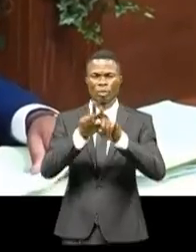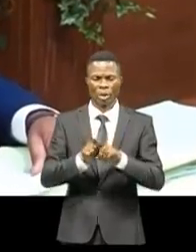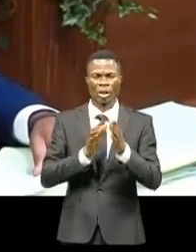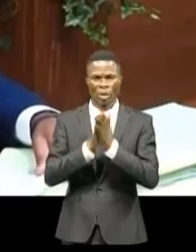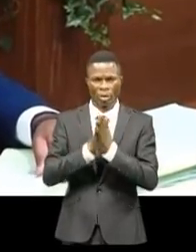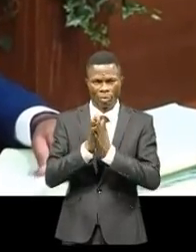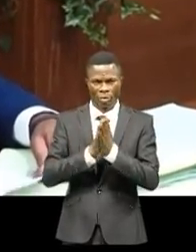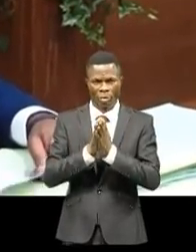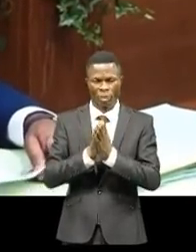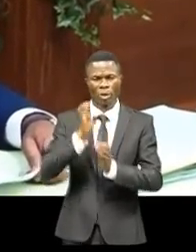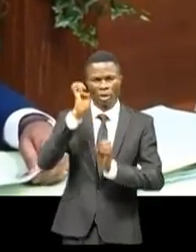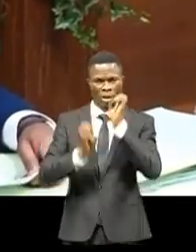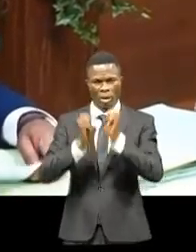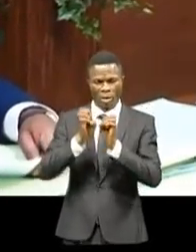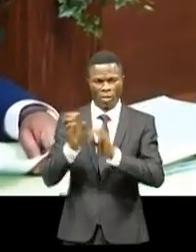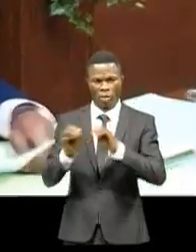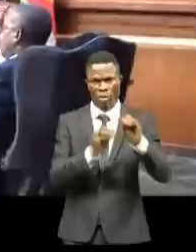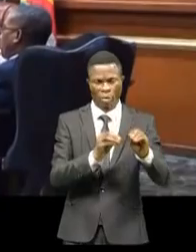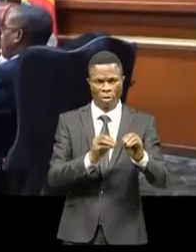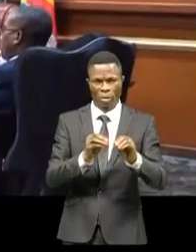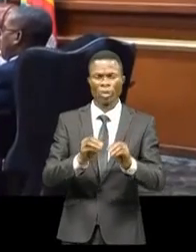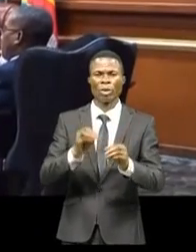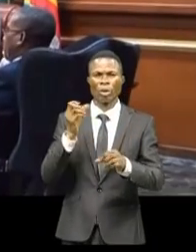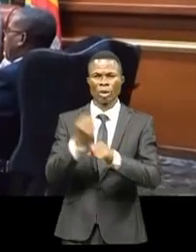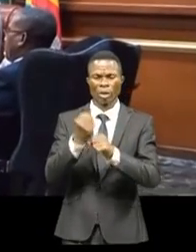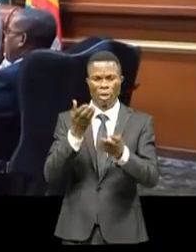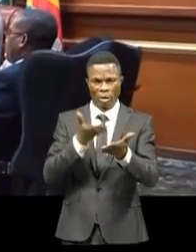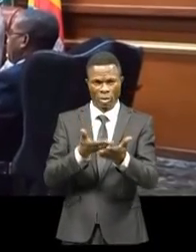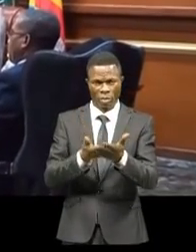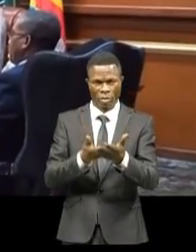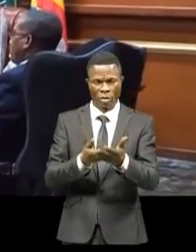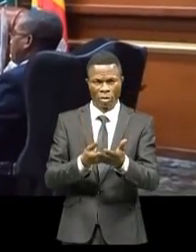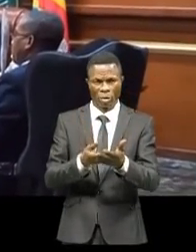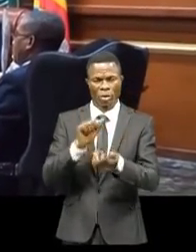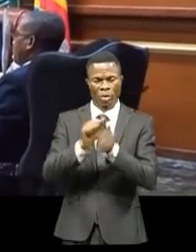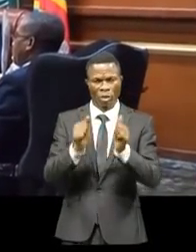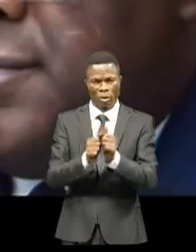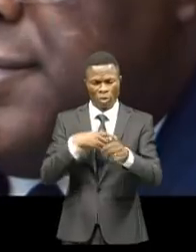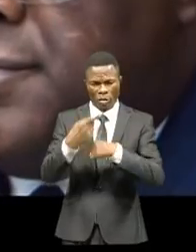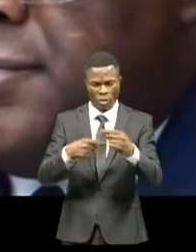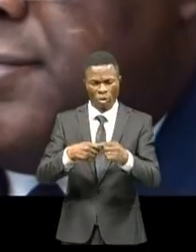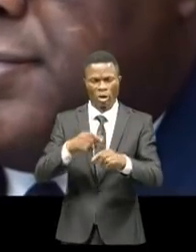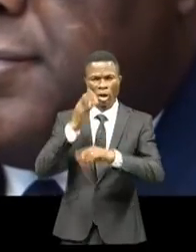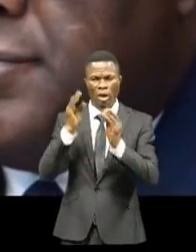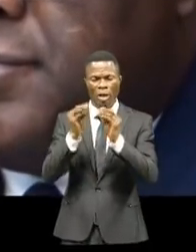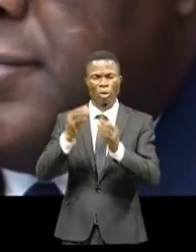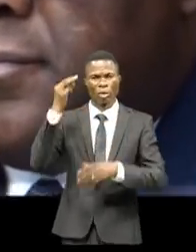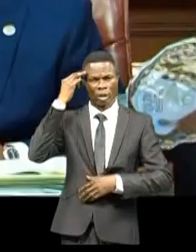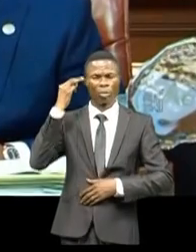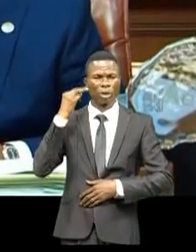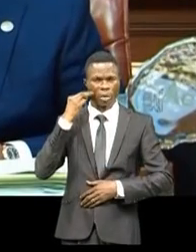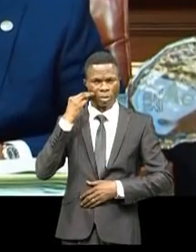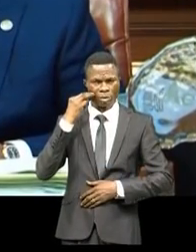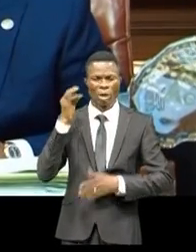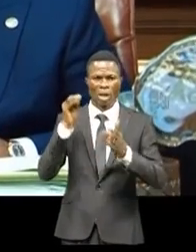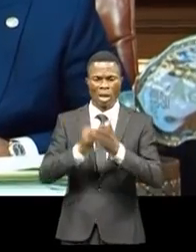souhaité qu'une évaluation de la mise en œuvre de ces réformes et assignations s'efface trimestriellement au Conseil des ministres. Il